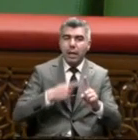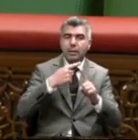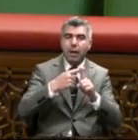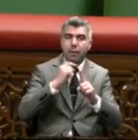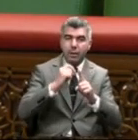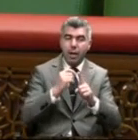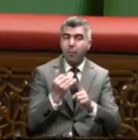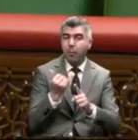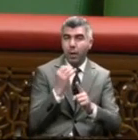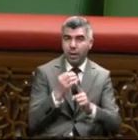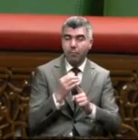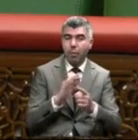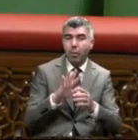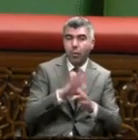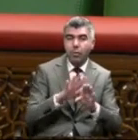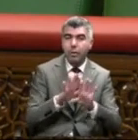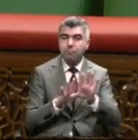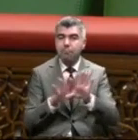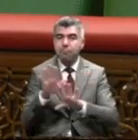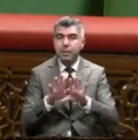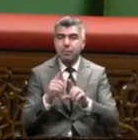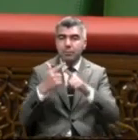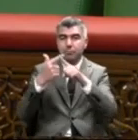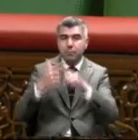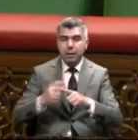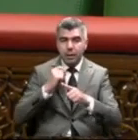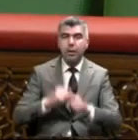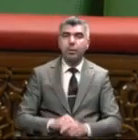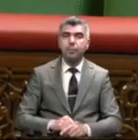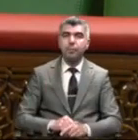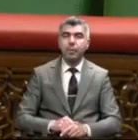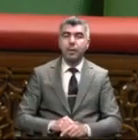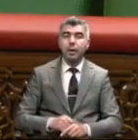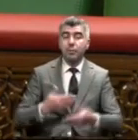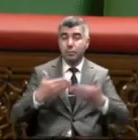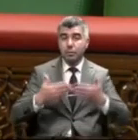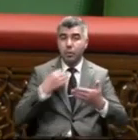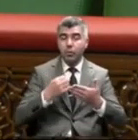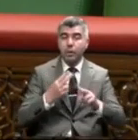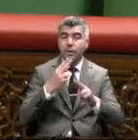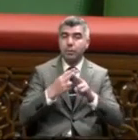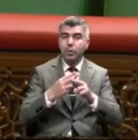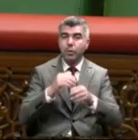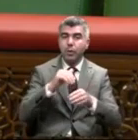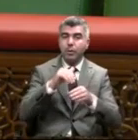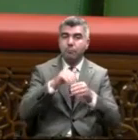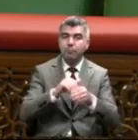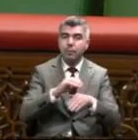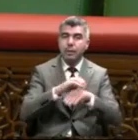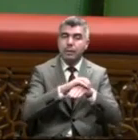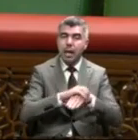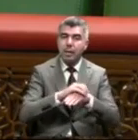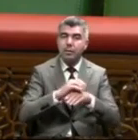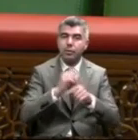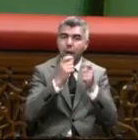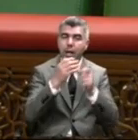كافيه مما سيمكن من تدبير ان جعل ميزانيه الدوله وفي الاخير اود ان اعبر لكم باسم الاتحاد العام لمقاوله المغرب عن